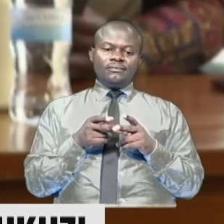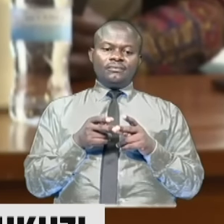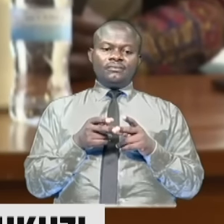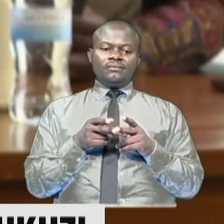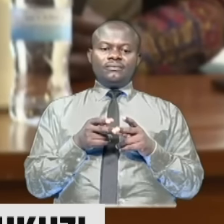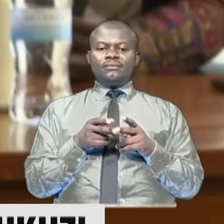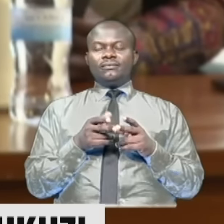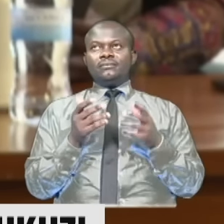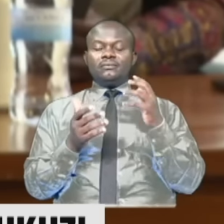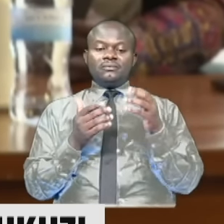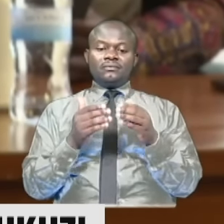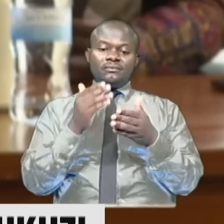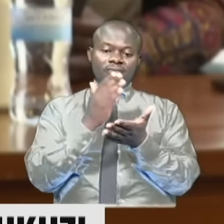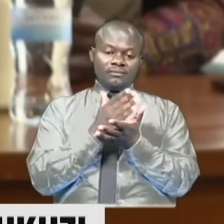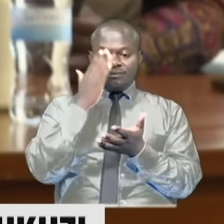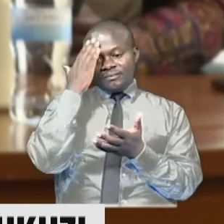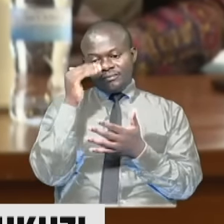babigahagarara wenda kubera ko